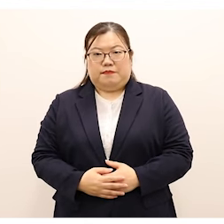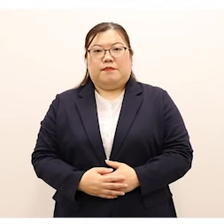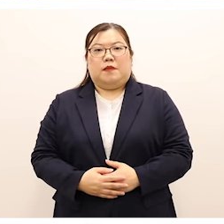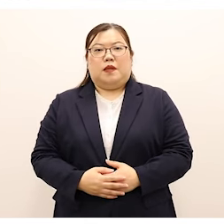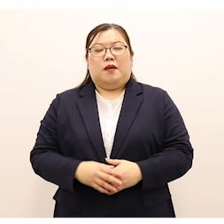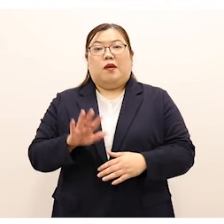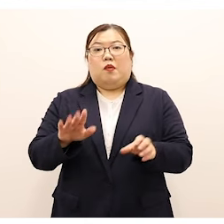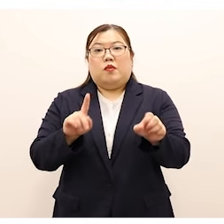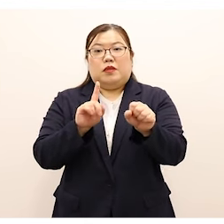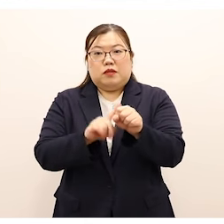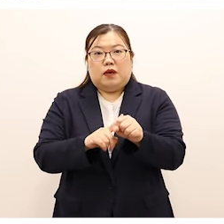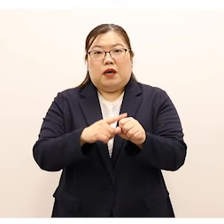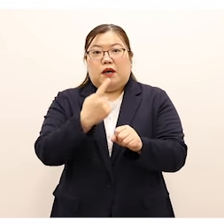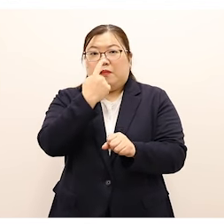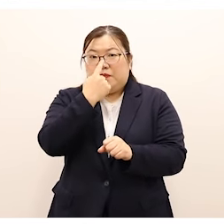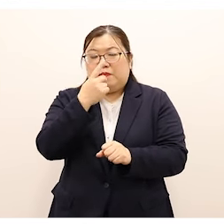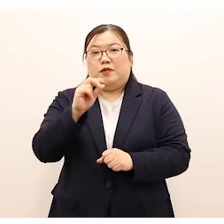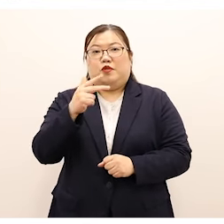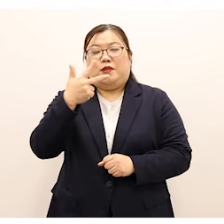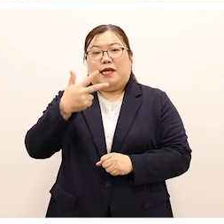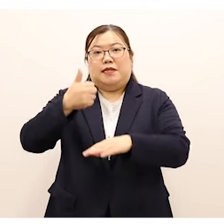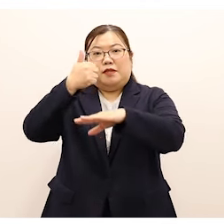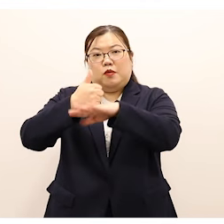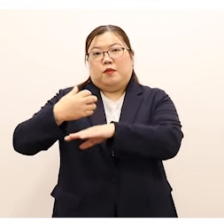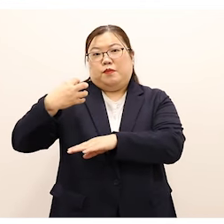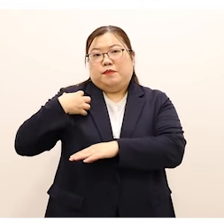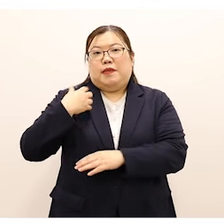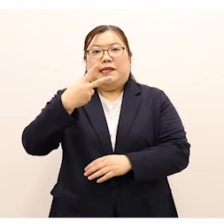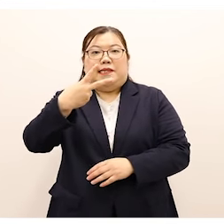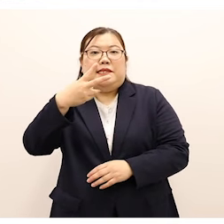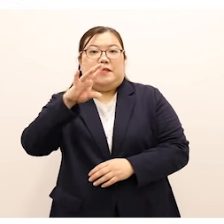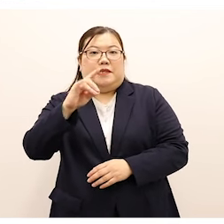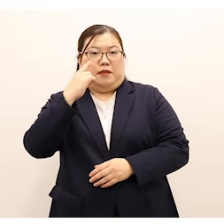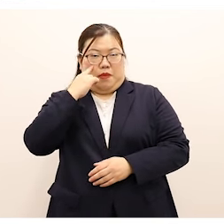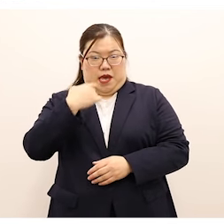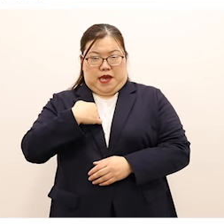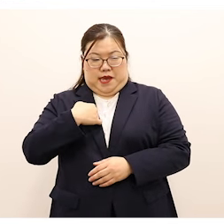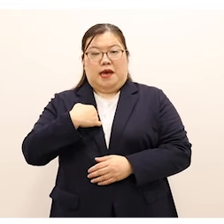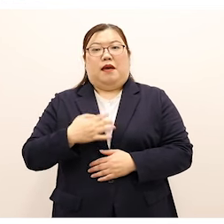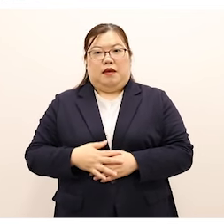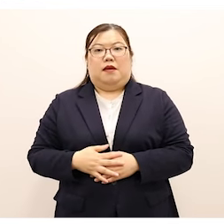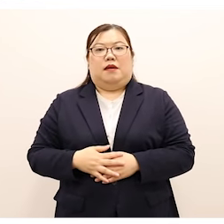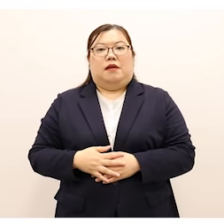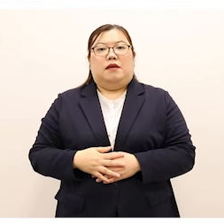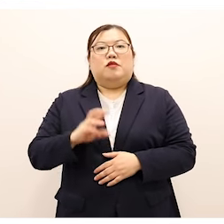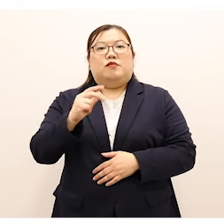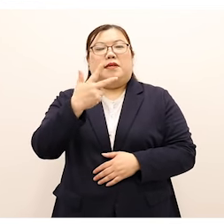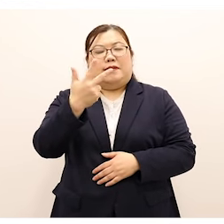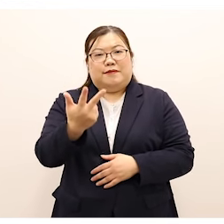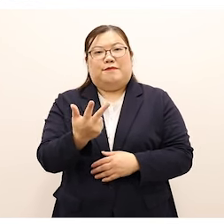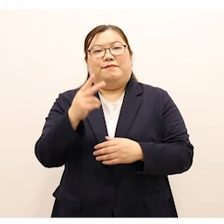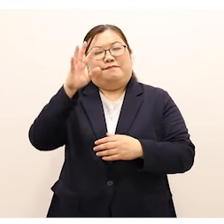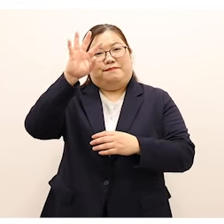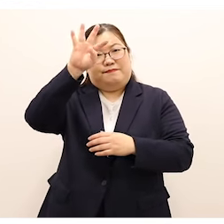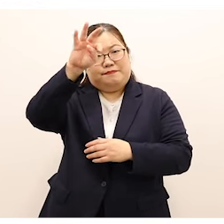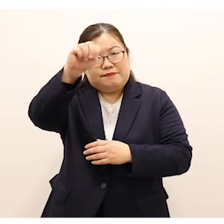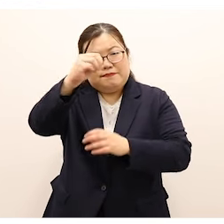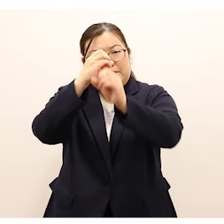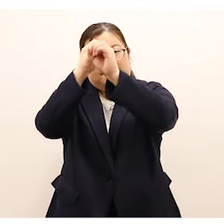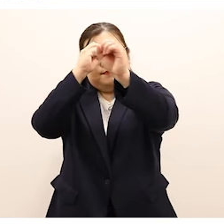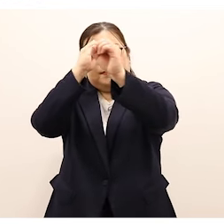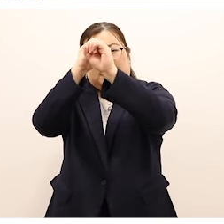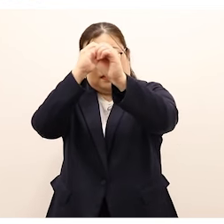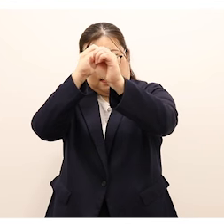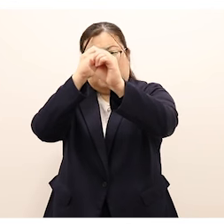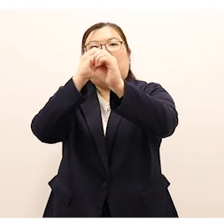年度は市長就任2期目を迎えます。本市の輝ける未来の展望を見据えた上で